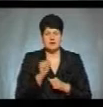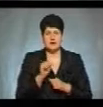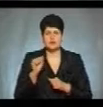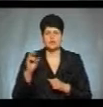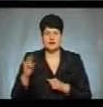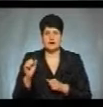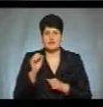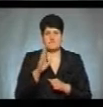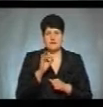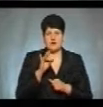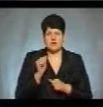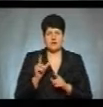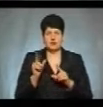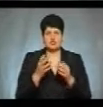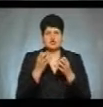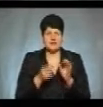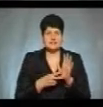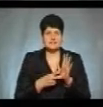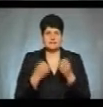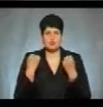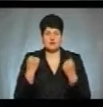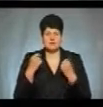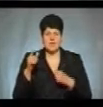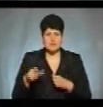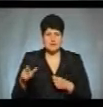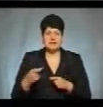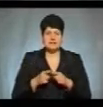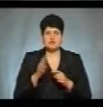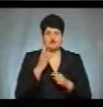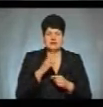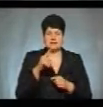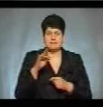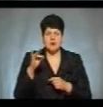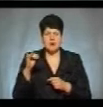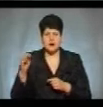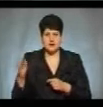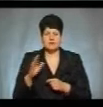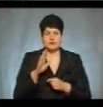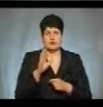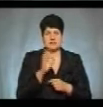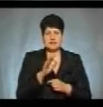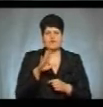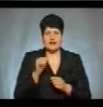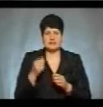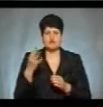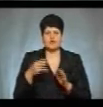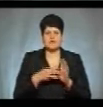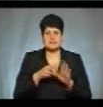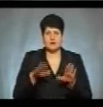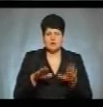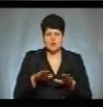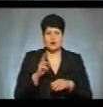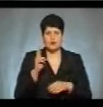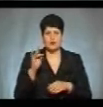Вероніки Кондратенка, поїдуть ще семеро спортсменів. Це чотири спортсмени зі Збаража: Олександр Мельник, вагова категорія 48 кілограмів,